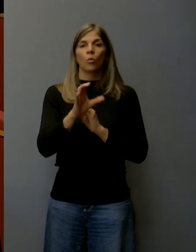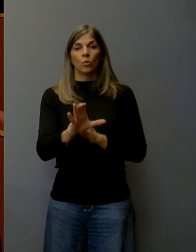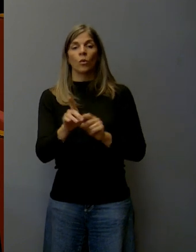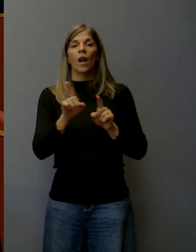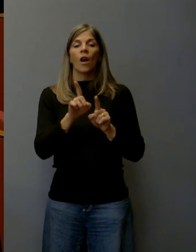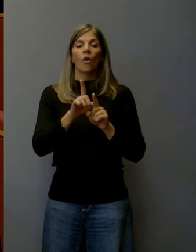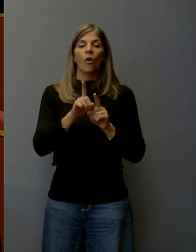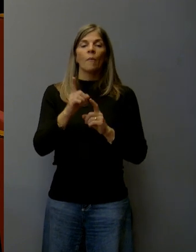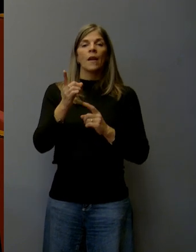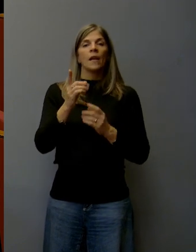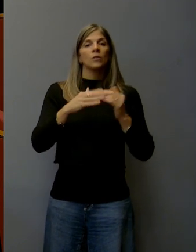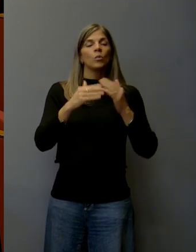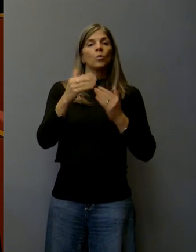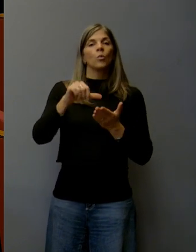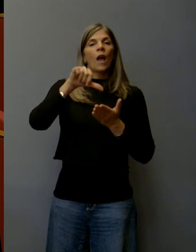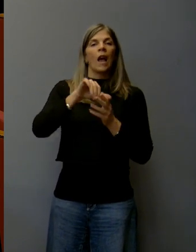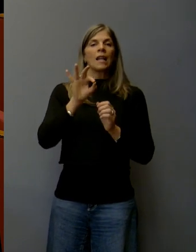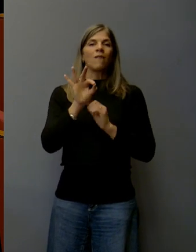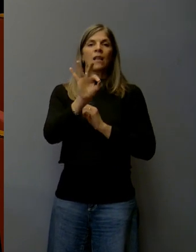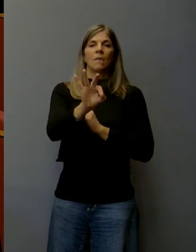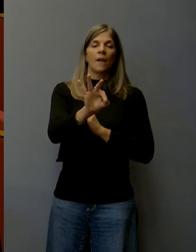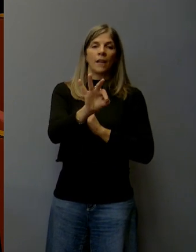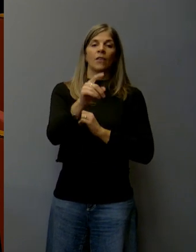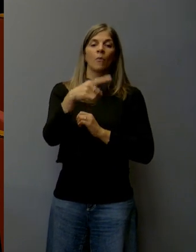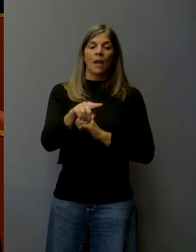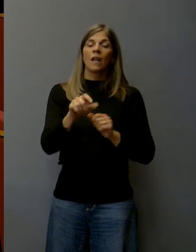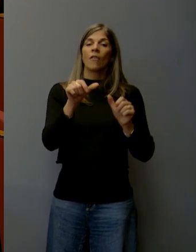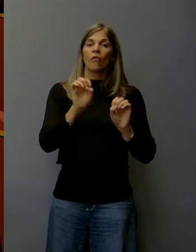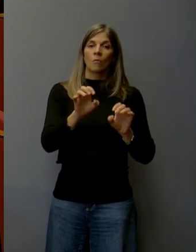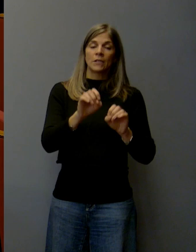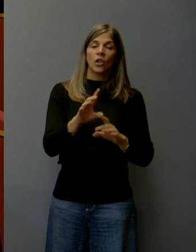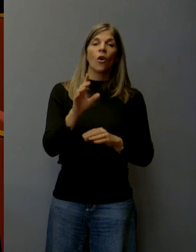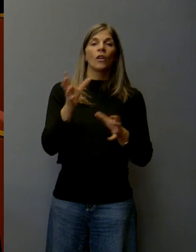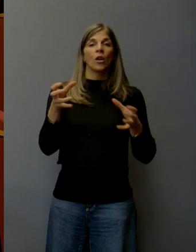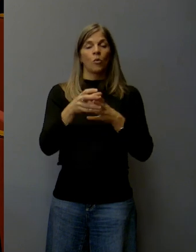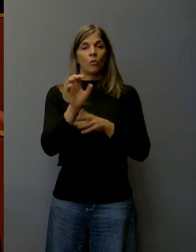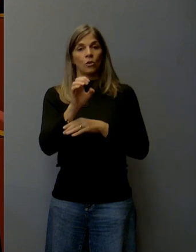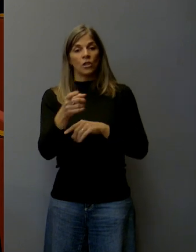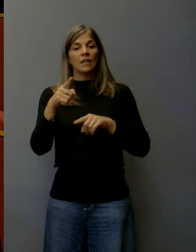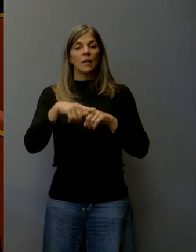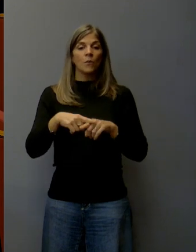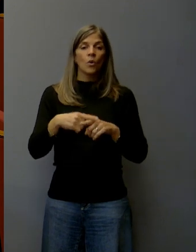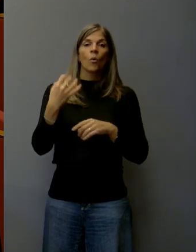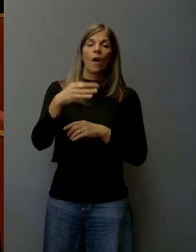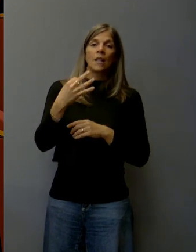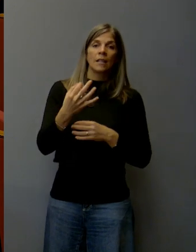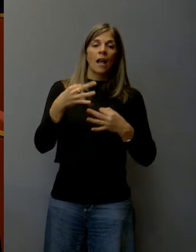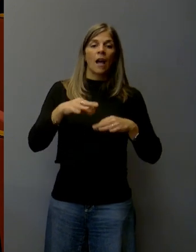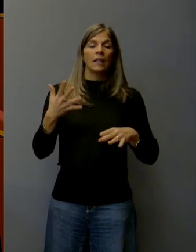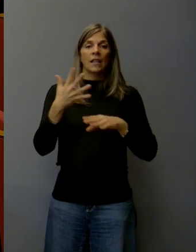riferimento proprio per la formazione dei docenti e il coordinamento delle attività educativo interculturali